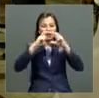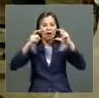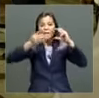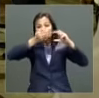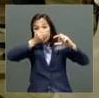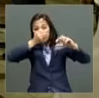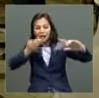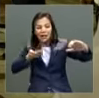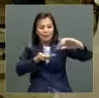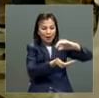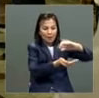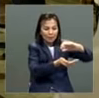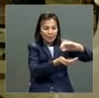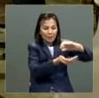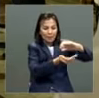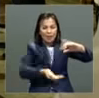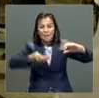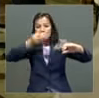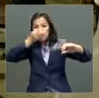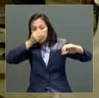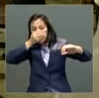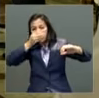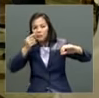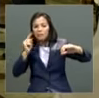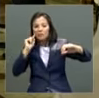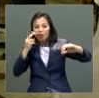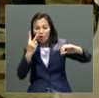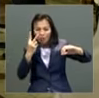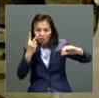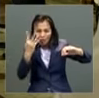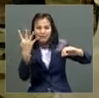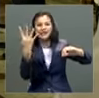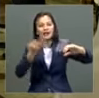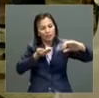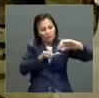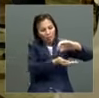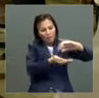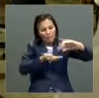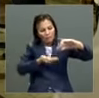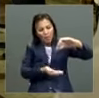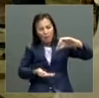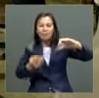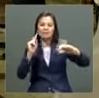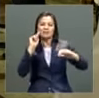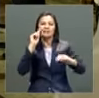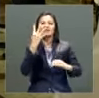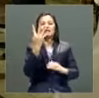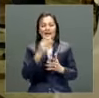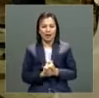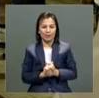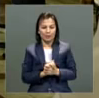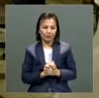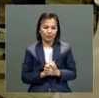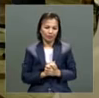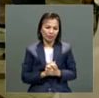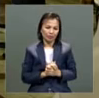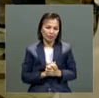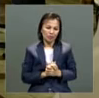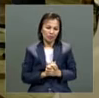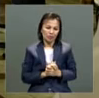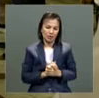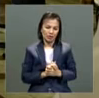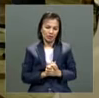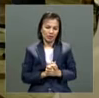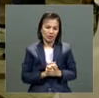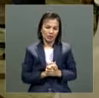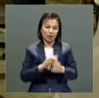นะครับเพราะฉะนั้นหน้ากากนี้ก็ยังใช้ได้เพิ่มขึ้นนี่คือสิ่งที่ท่านรองนายกกับรัฐมนตรีว่าการกระทรวงสาธารณสุขก็พาท่านนายกมาดูตรงนี้